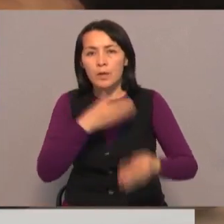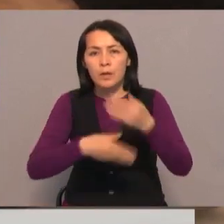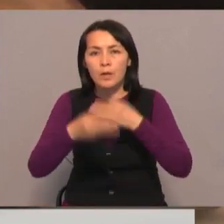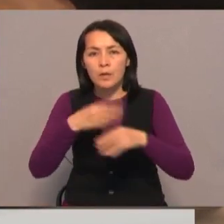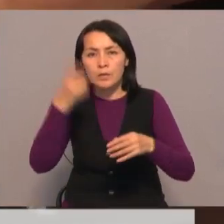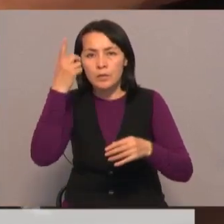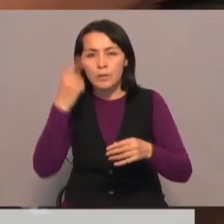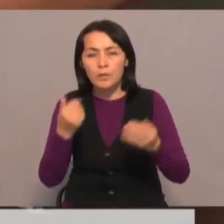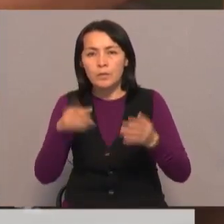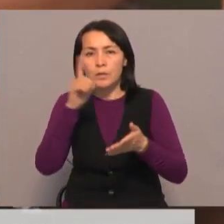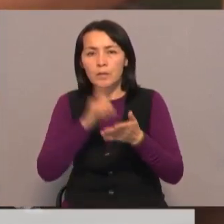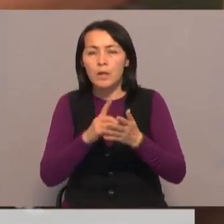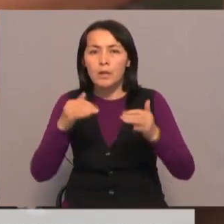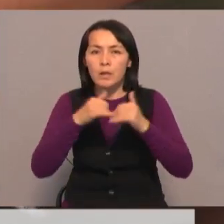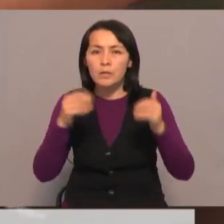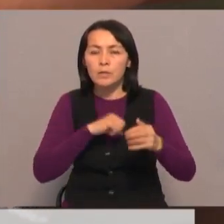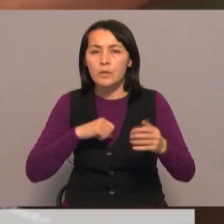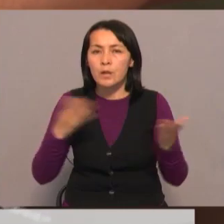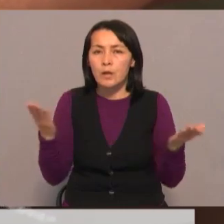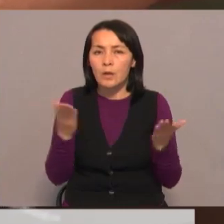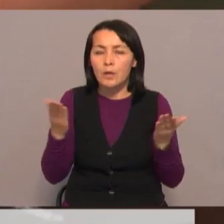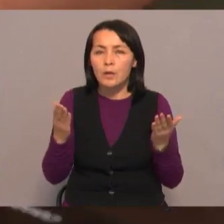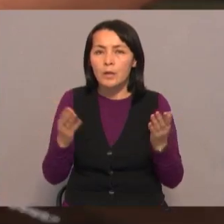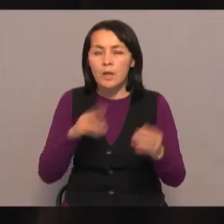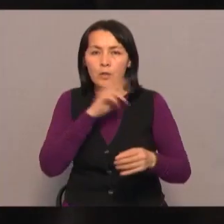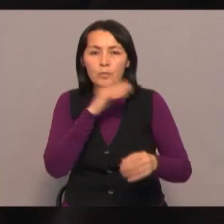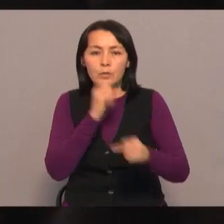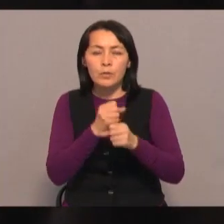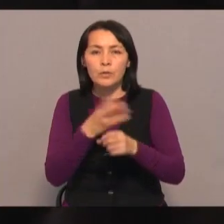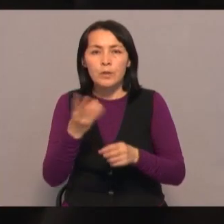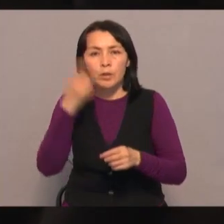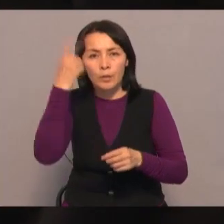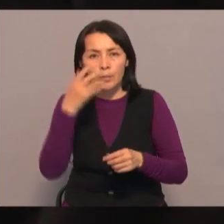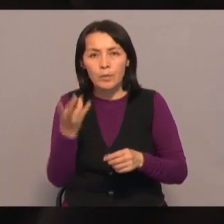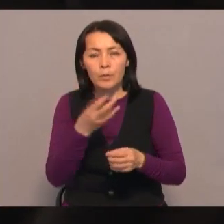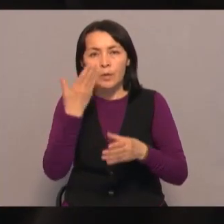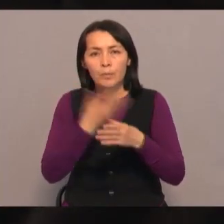возможностью, уверен он, должны развить в себе какой-то навык, освоить какие-то знания,